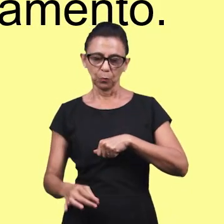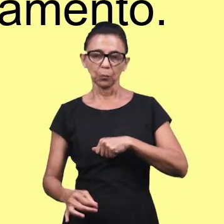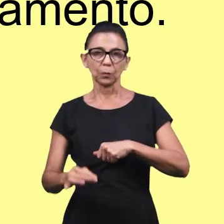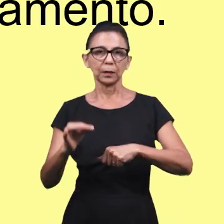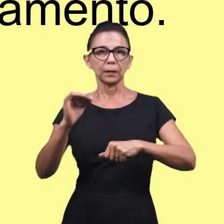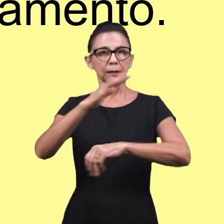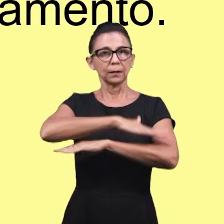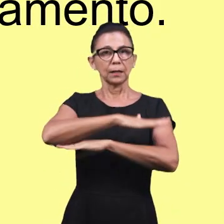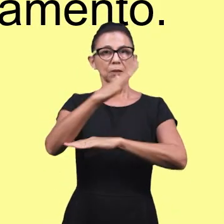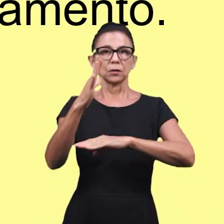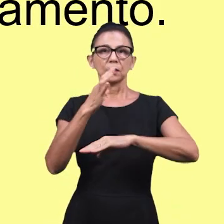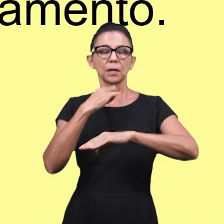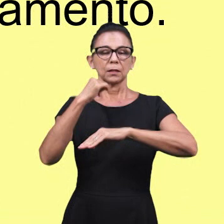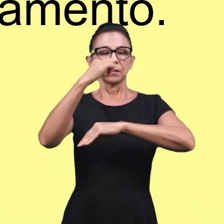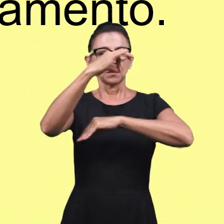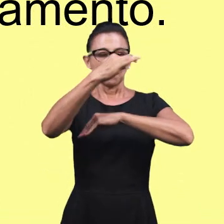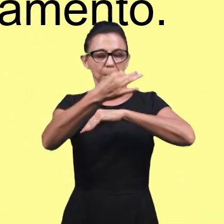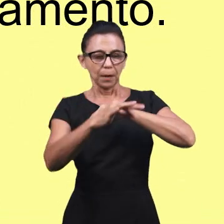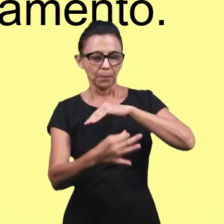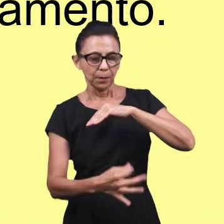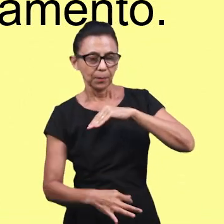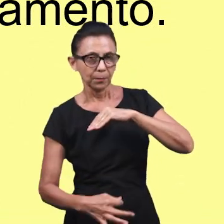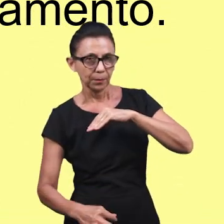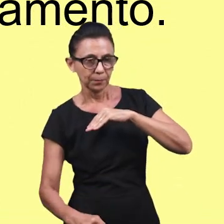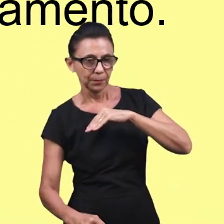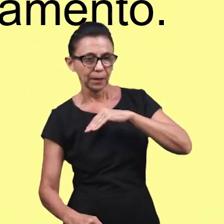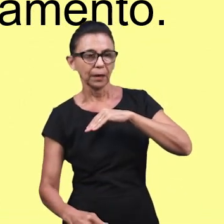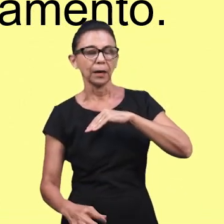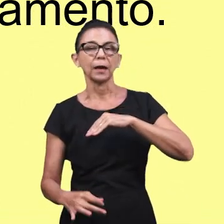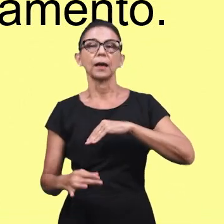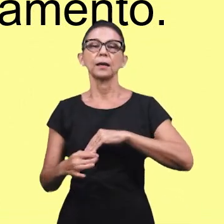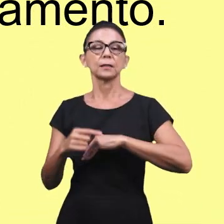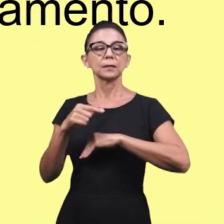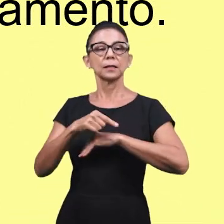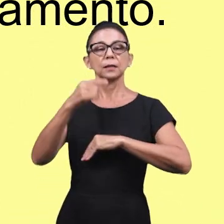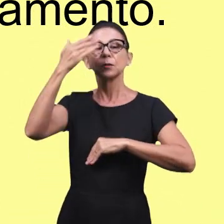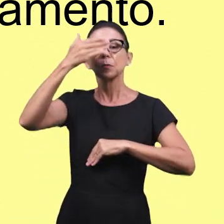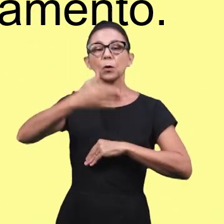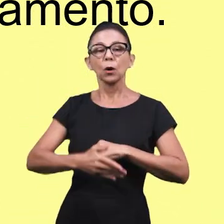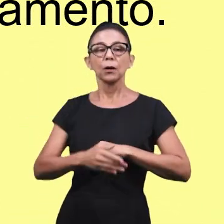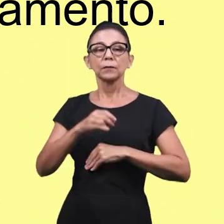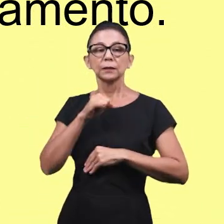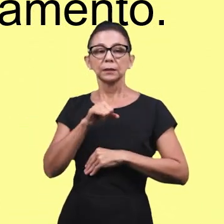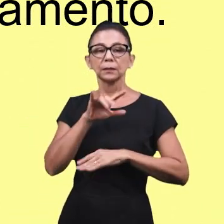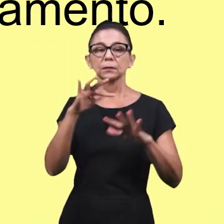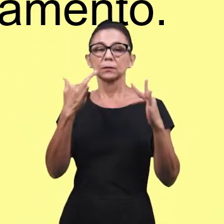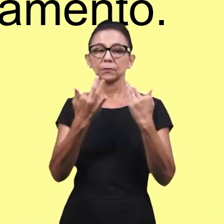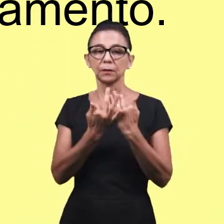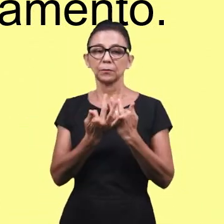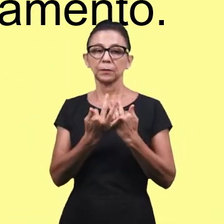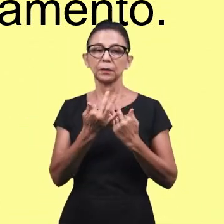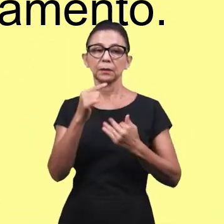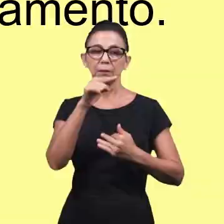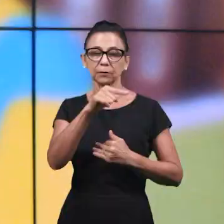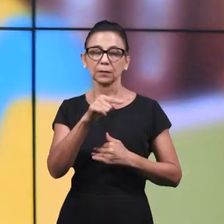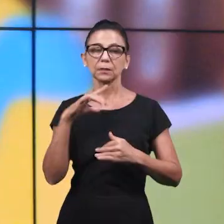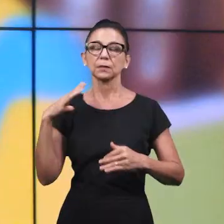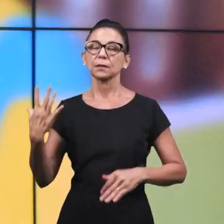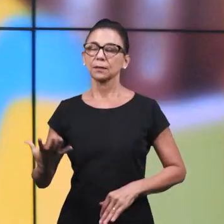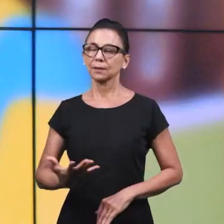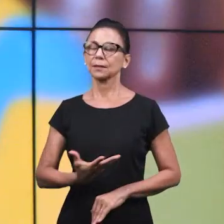donc une corde de couleur rouge qui devait être attachée à la fenêtre de sa maison. Ainsi, toute sa famille serait